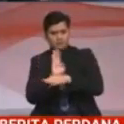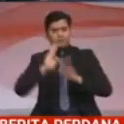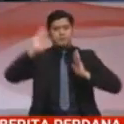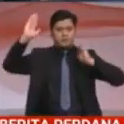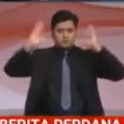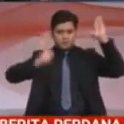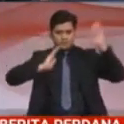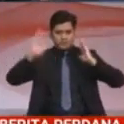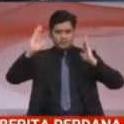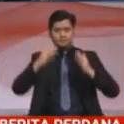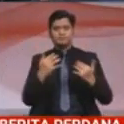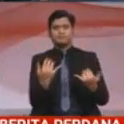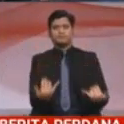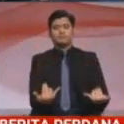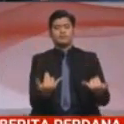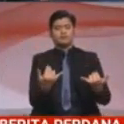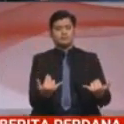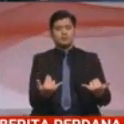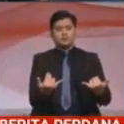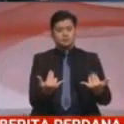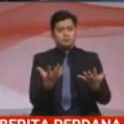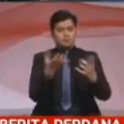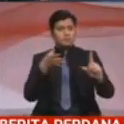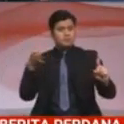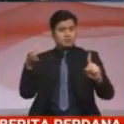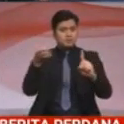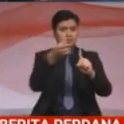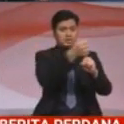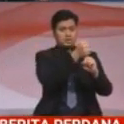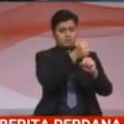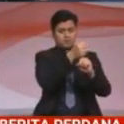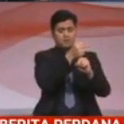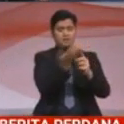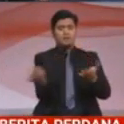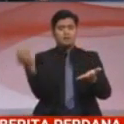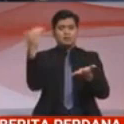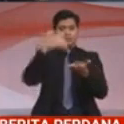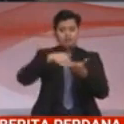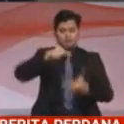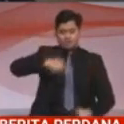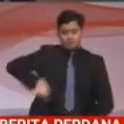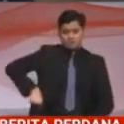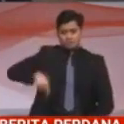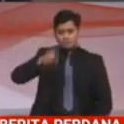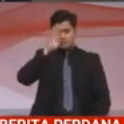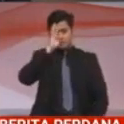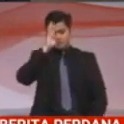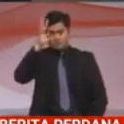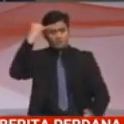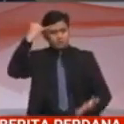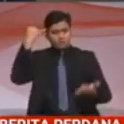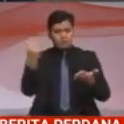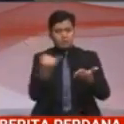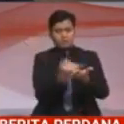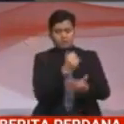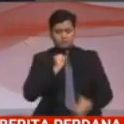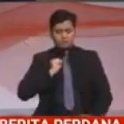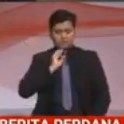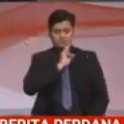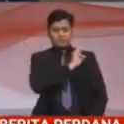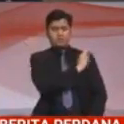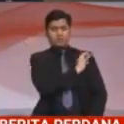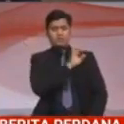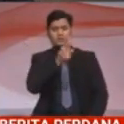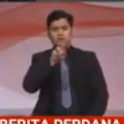Baik, seterusnya, dalam mencapai usaha bagi menghasilkan kandungan yang lebih berkualiti, kreatif dan inovatif, kaki tangan RTM digesa